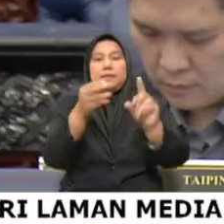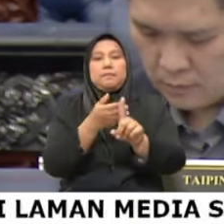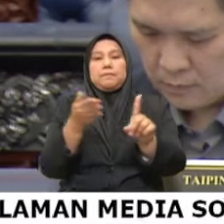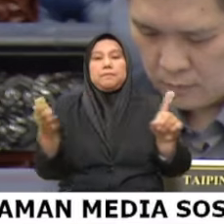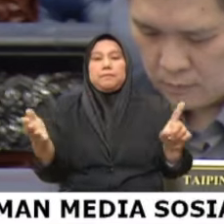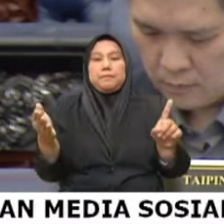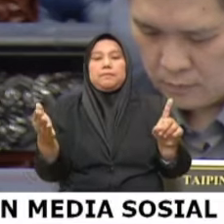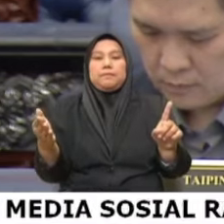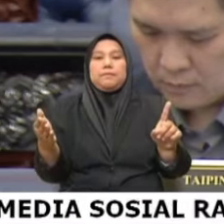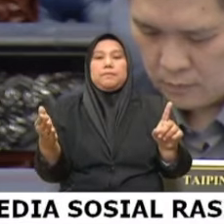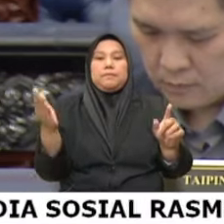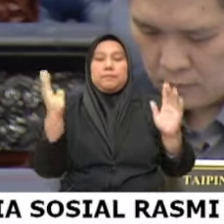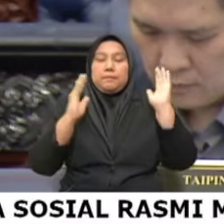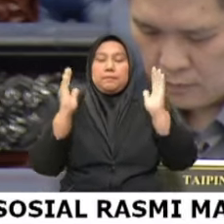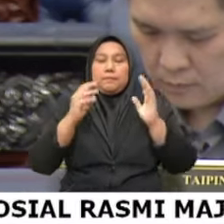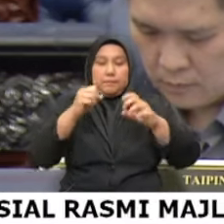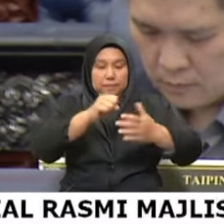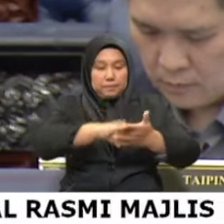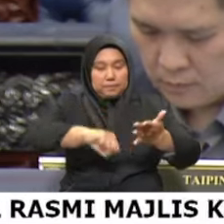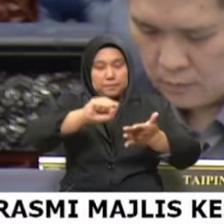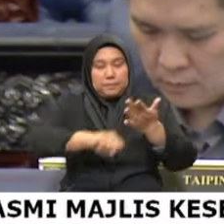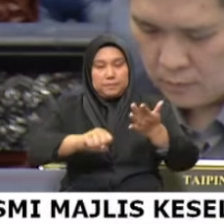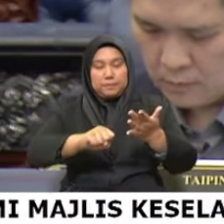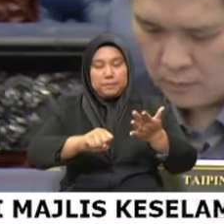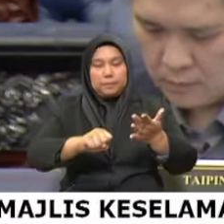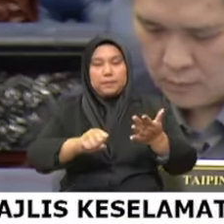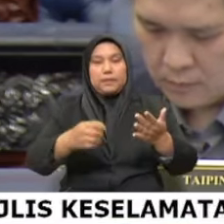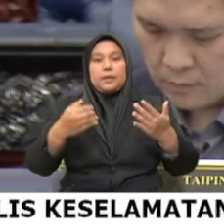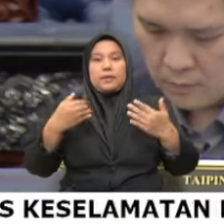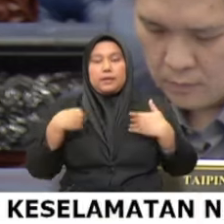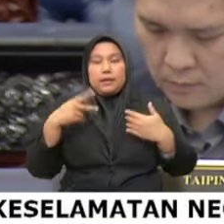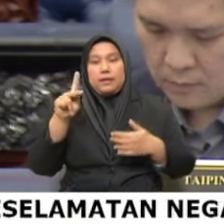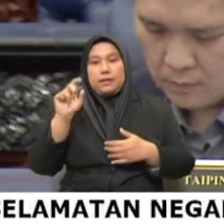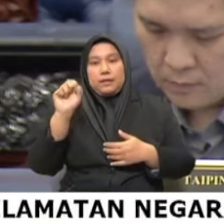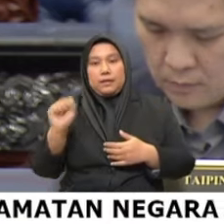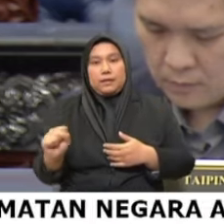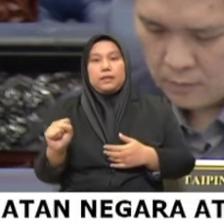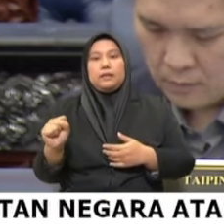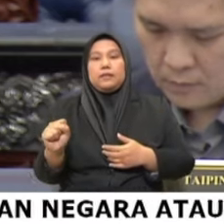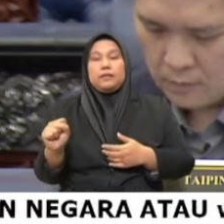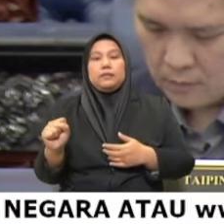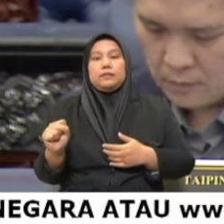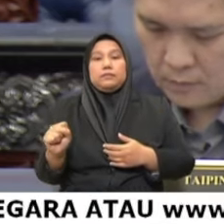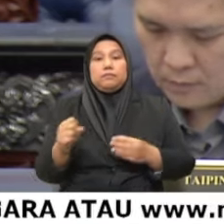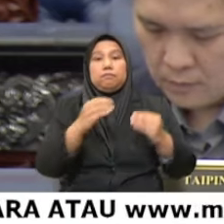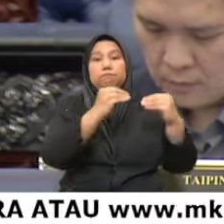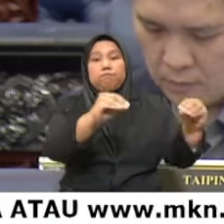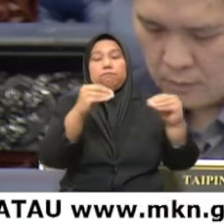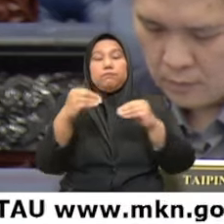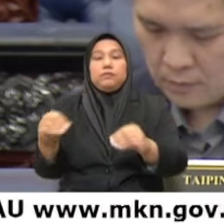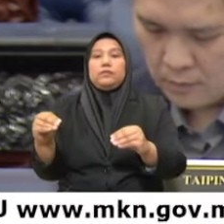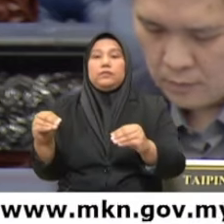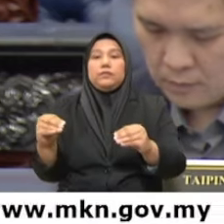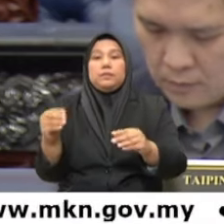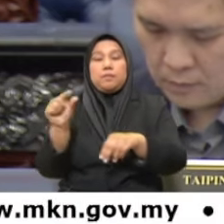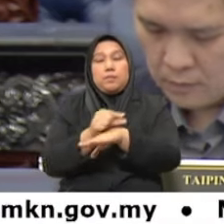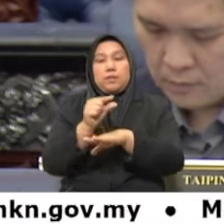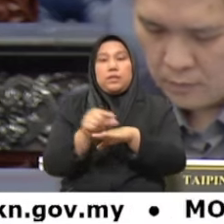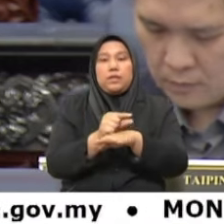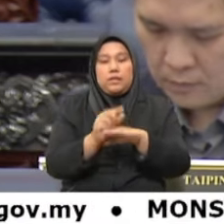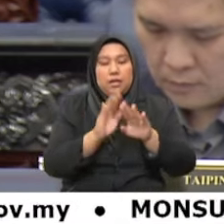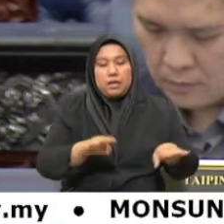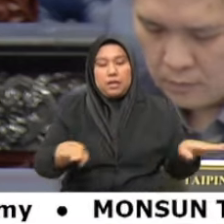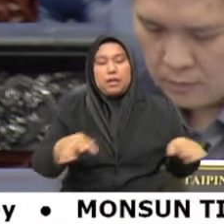kes ini, siasatan mendapati terdapat kes berkaitan eksploitasi kanak-kanak dan wanita yang